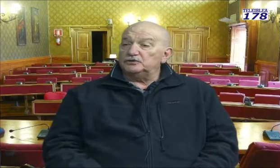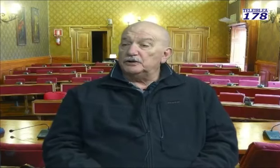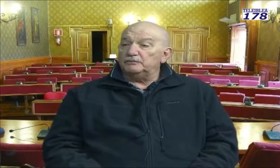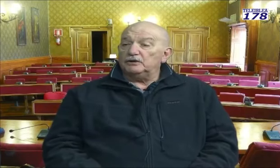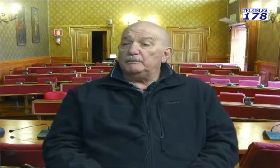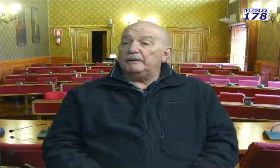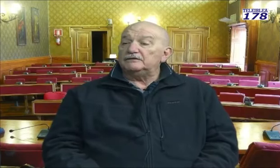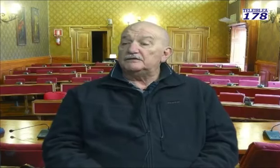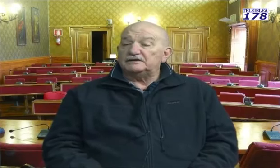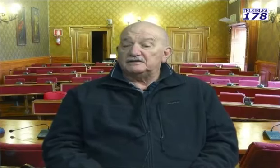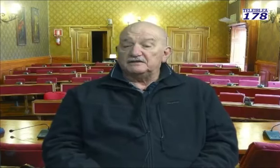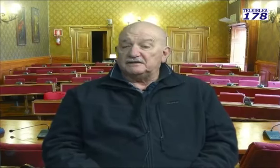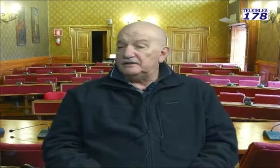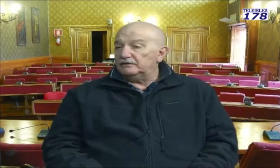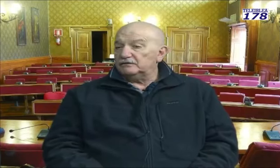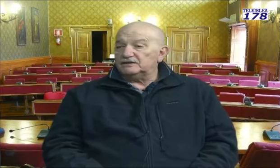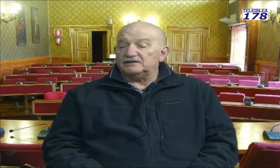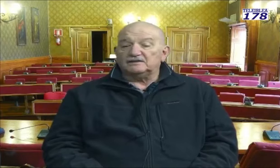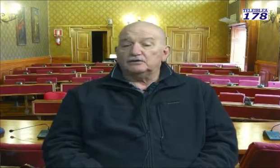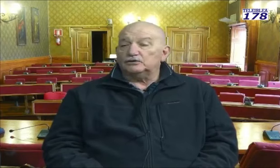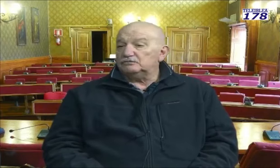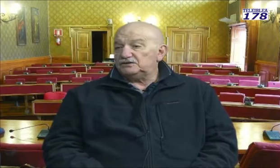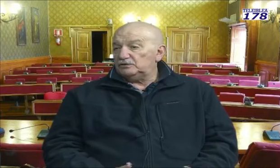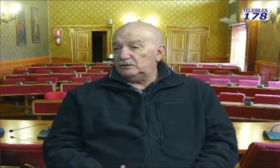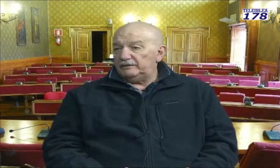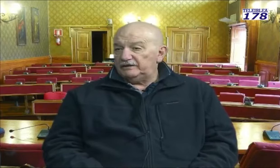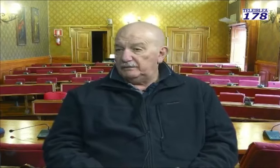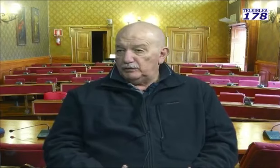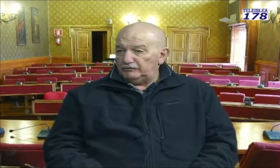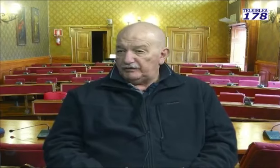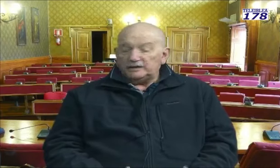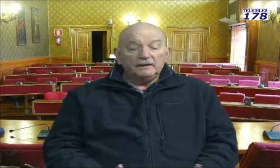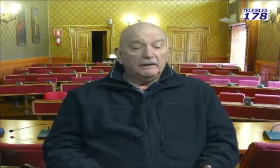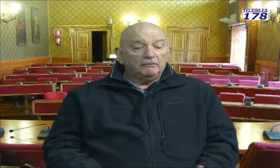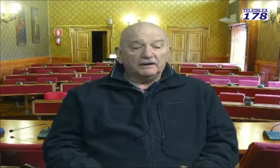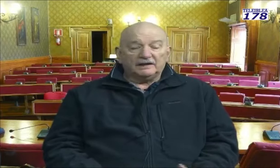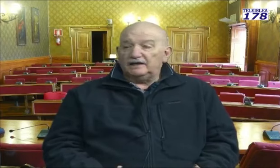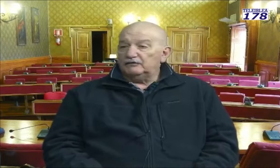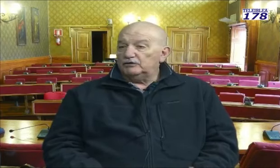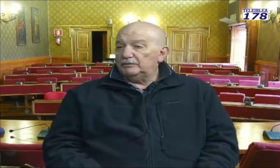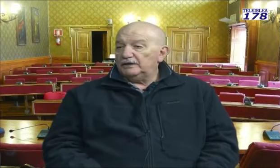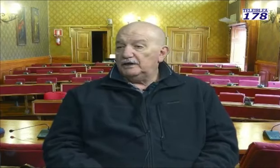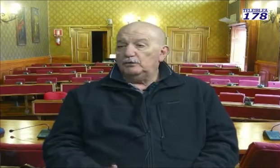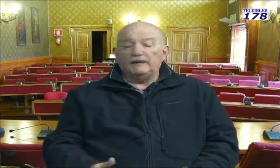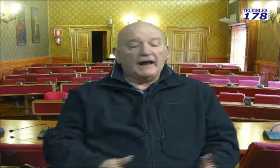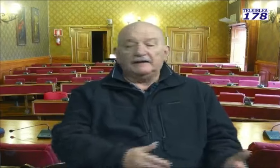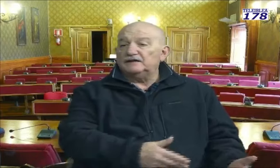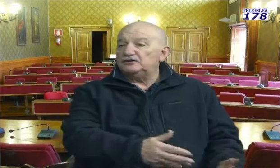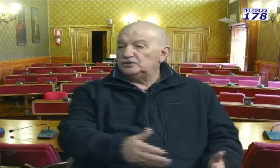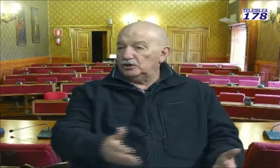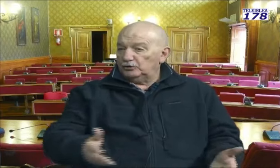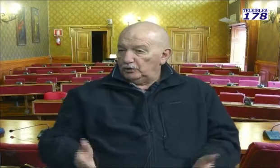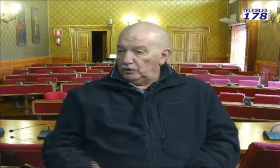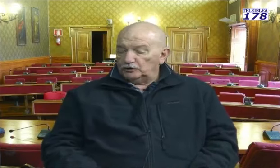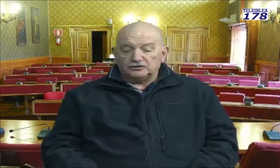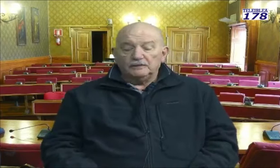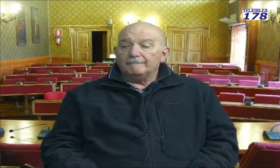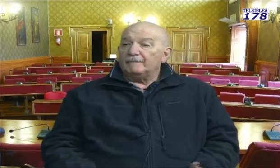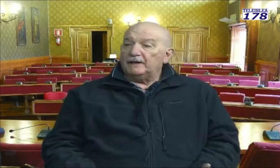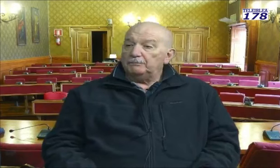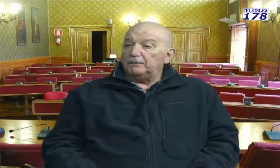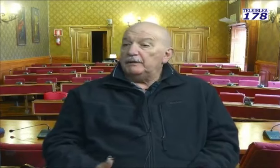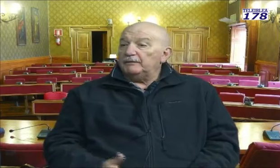di aggiungere il mio commento e ci disse: il sindaco sarà stato sicuramente in buona fede, perché i lavori per le luminarie ci sono in